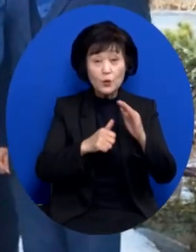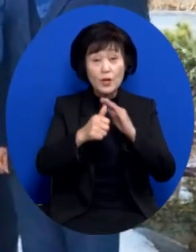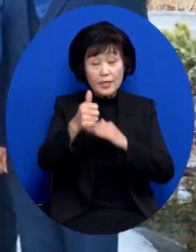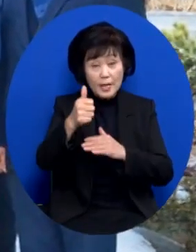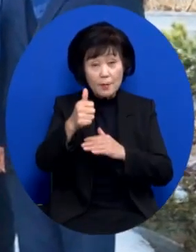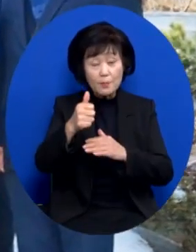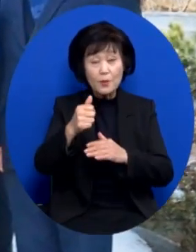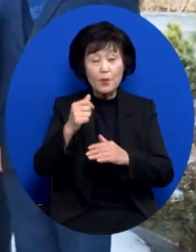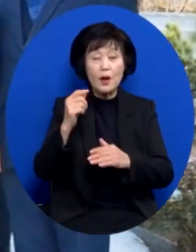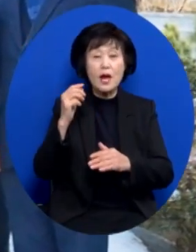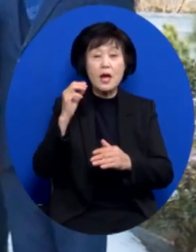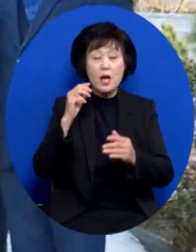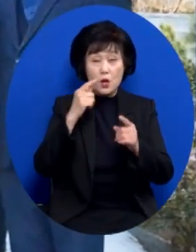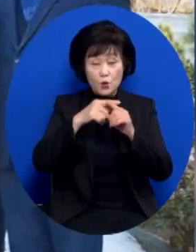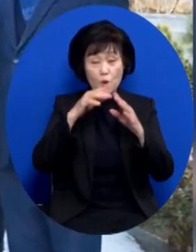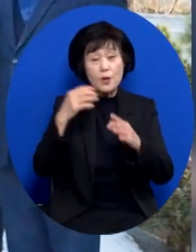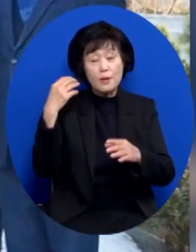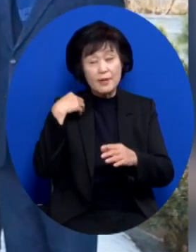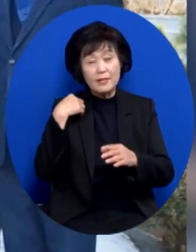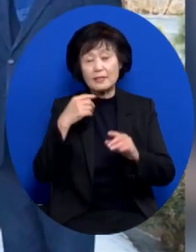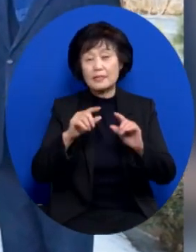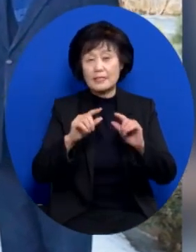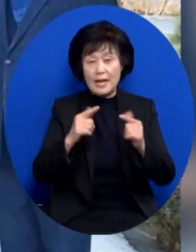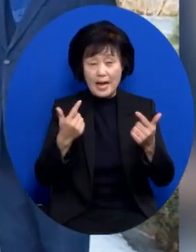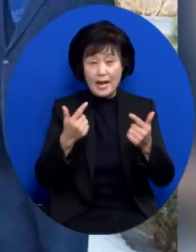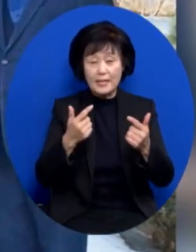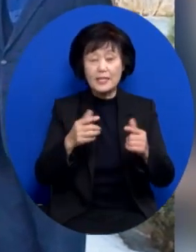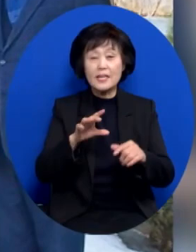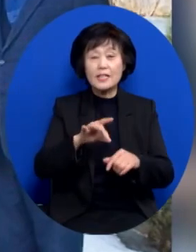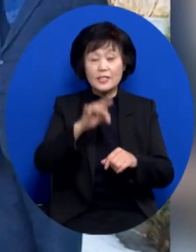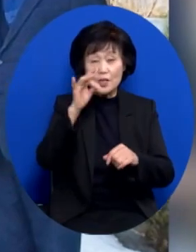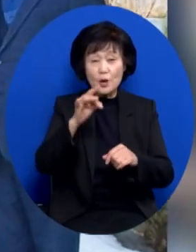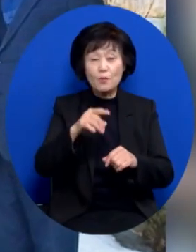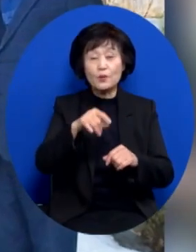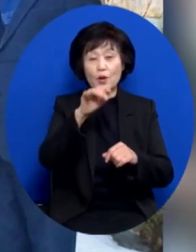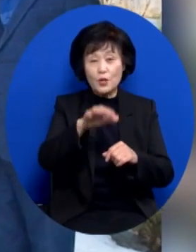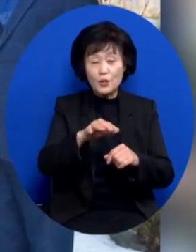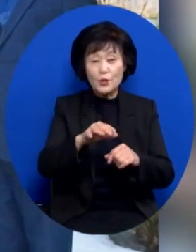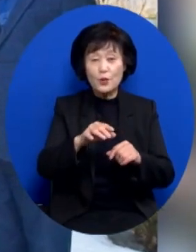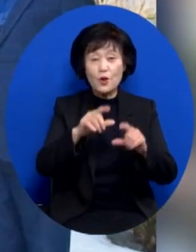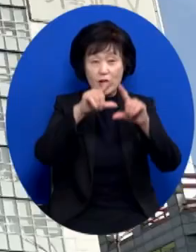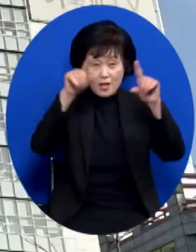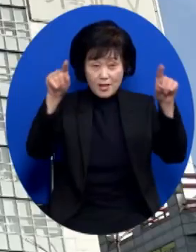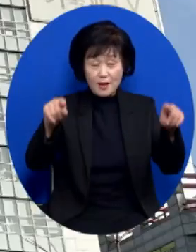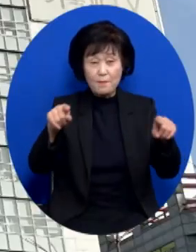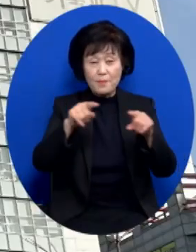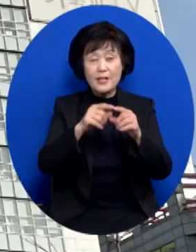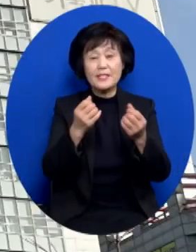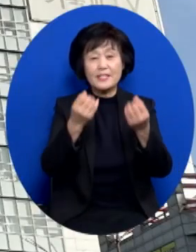교회가 아닌 일반 교회에서는 처음으로 한성현 로고 현판식을 진행했습니다.